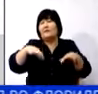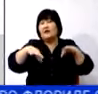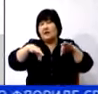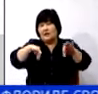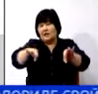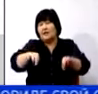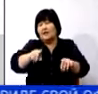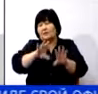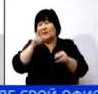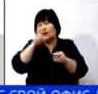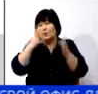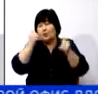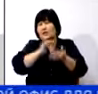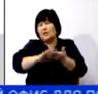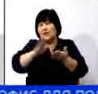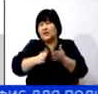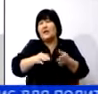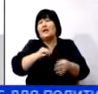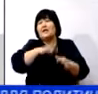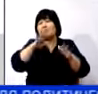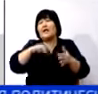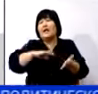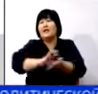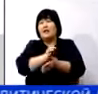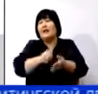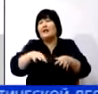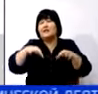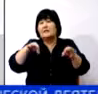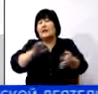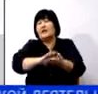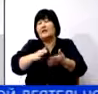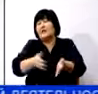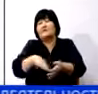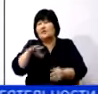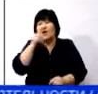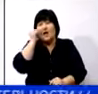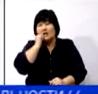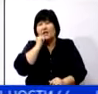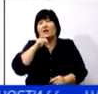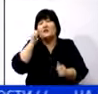техники. Ночью завершена очистка трассы от снега и льда. Техники не хватает, все устаревшие, часто ломается.